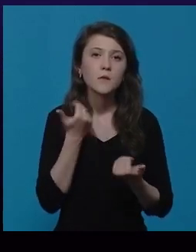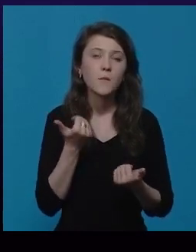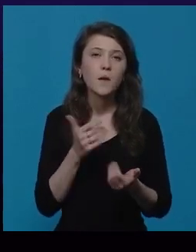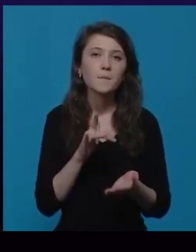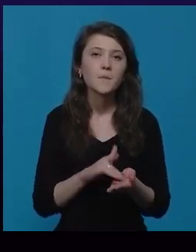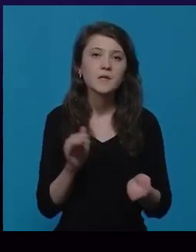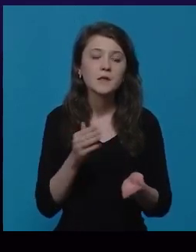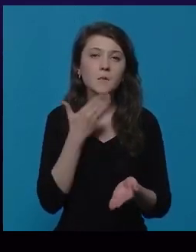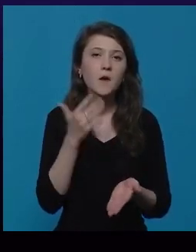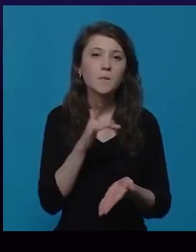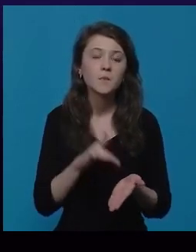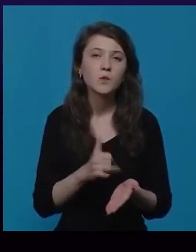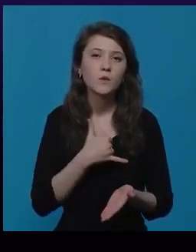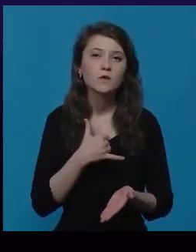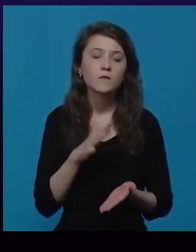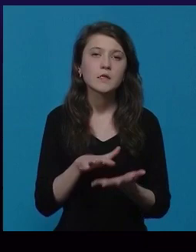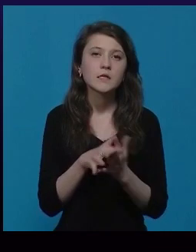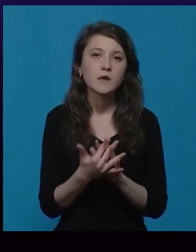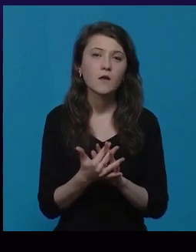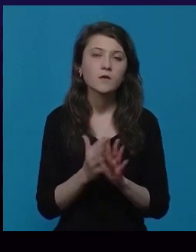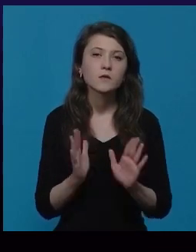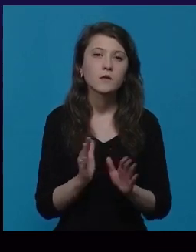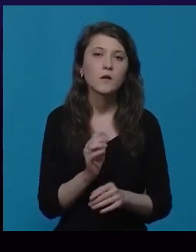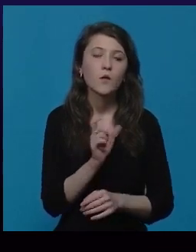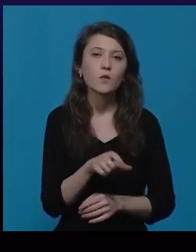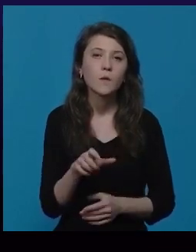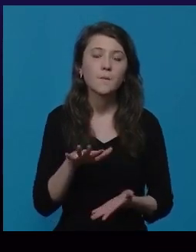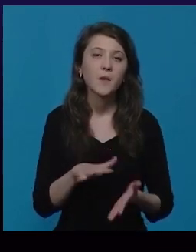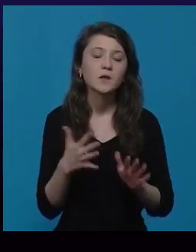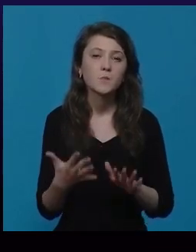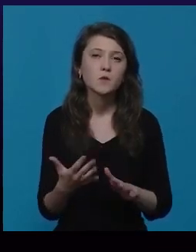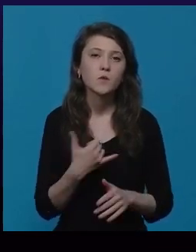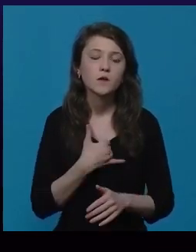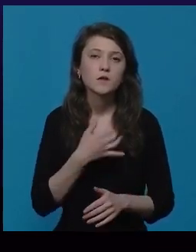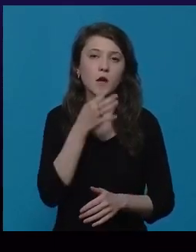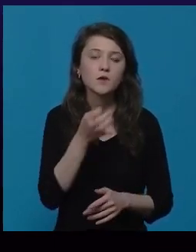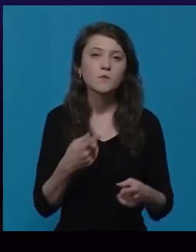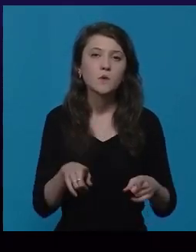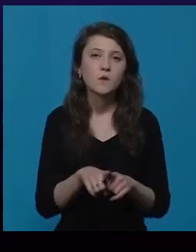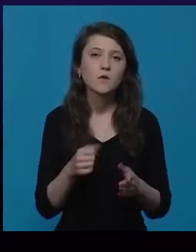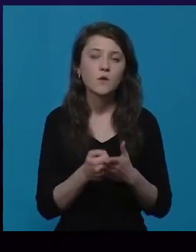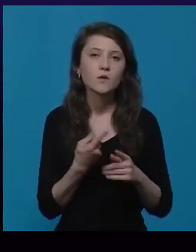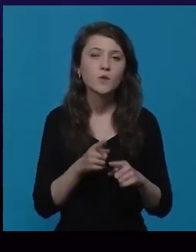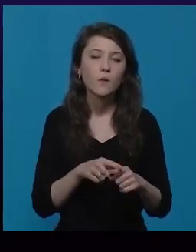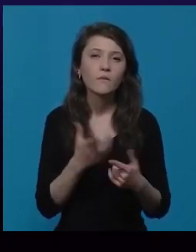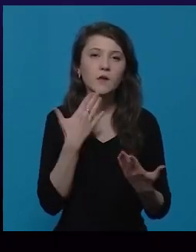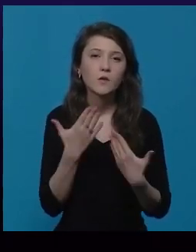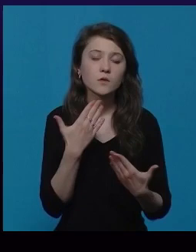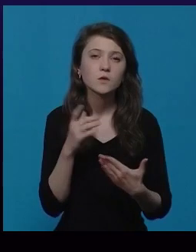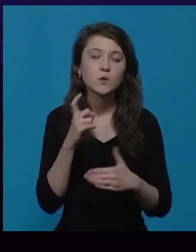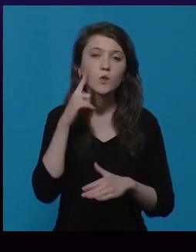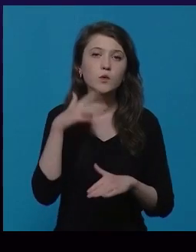міст, у нас все сільські населені пункти, ну, люди тут у нас більш-менш, скажімо так, до цього все відноситься з